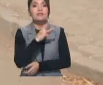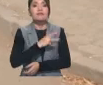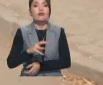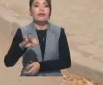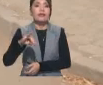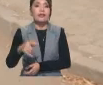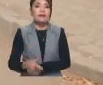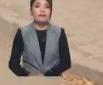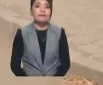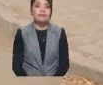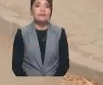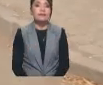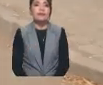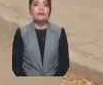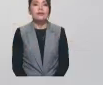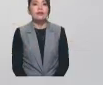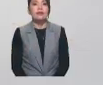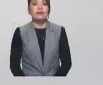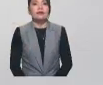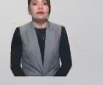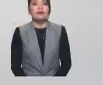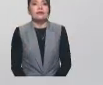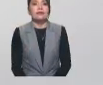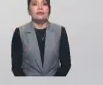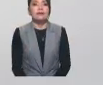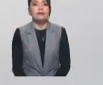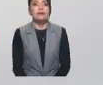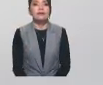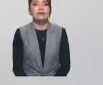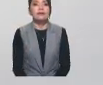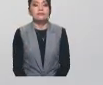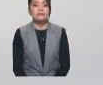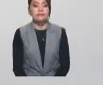тенге. Марина Иниватова, Жанайдар Рахимжанов, Автонатаймс, из области Улытау.